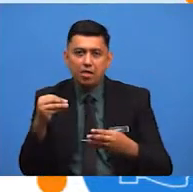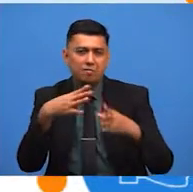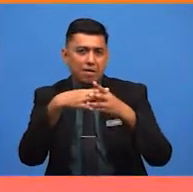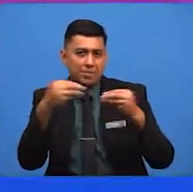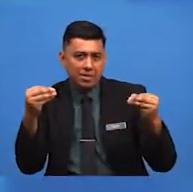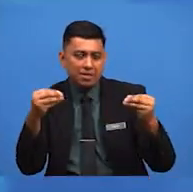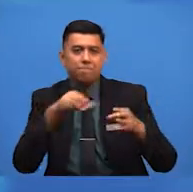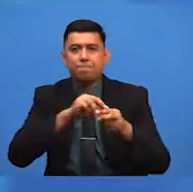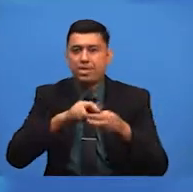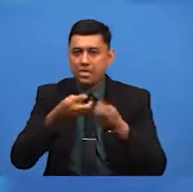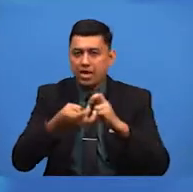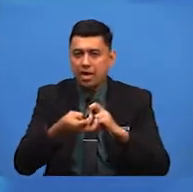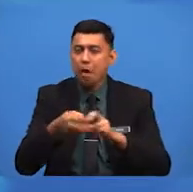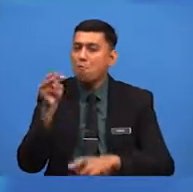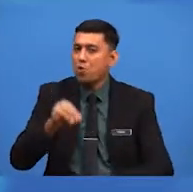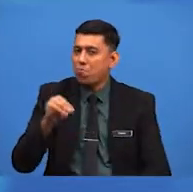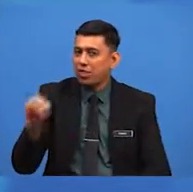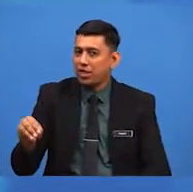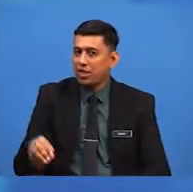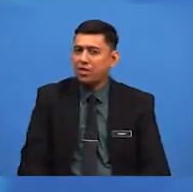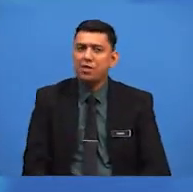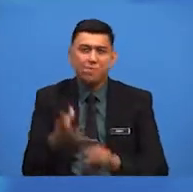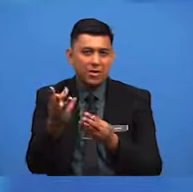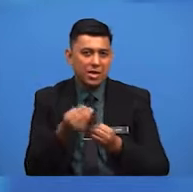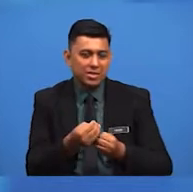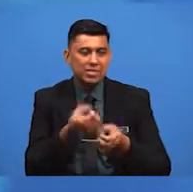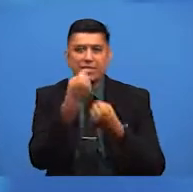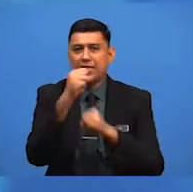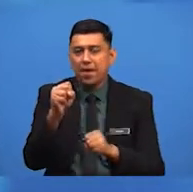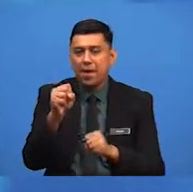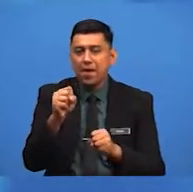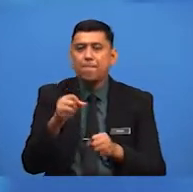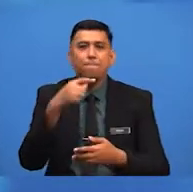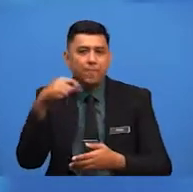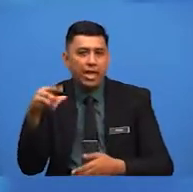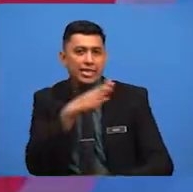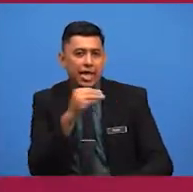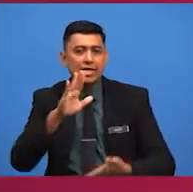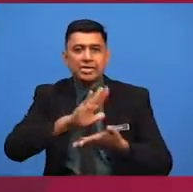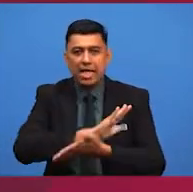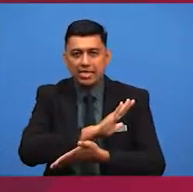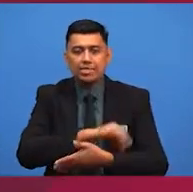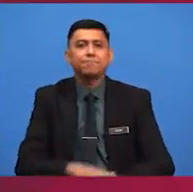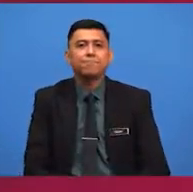masalah. Murid-murid diminta bersedia dengan pen dan kertas.